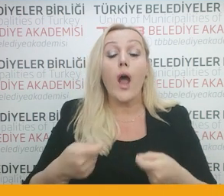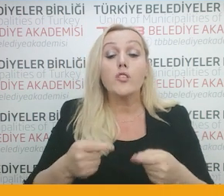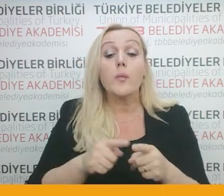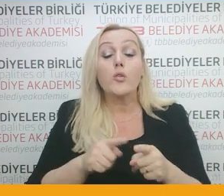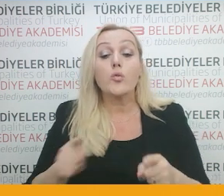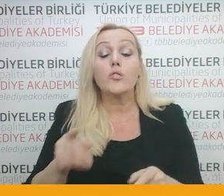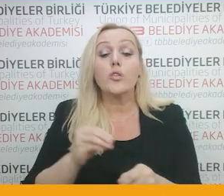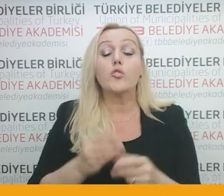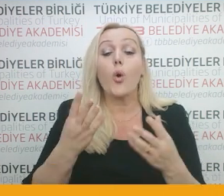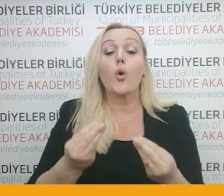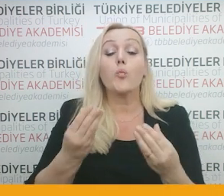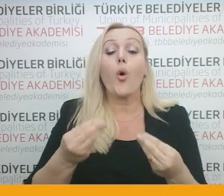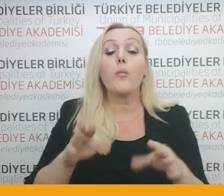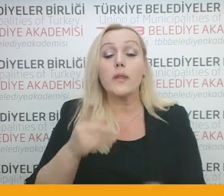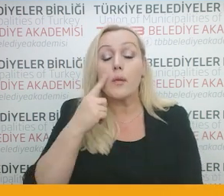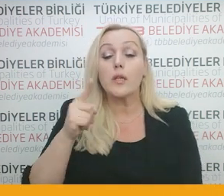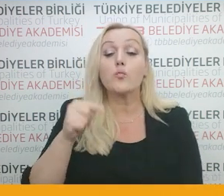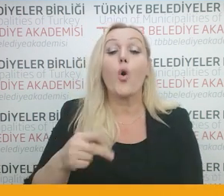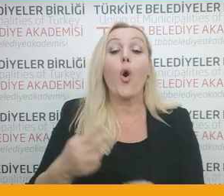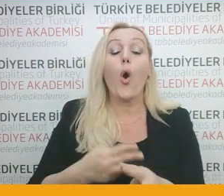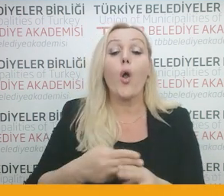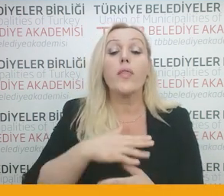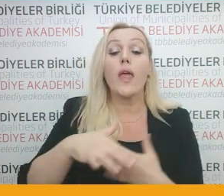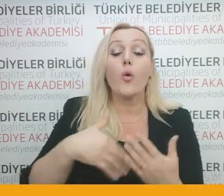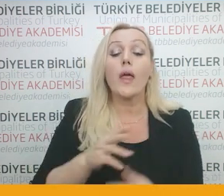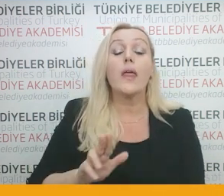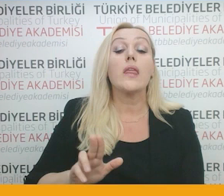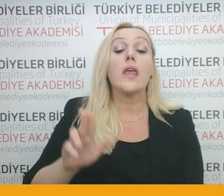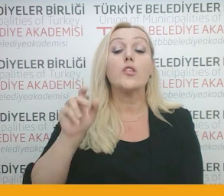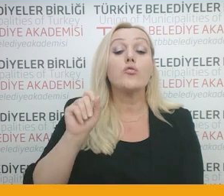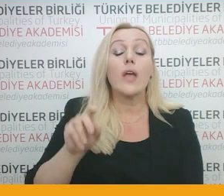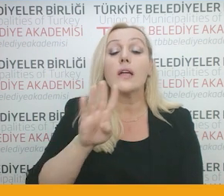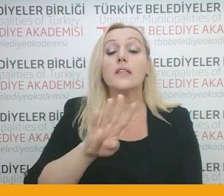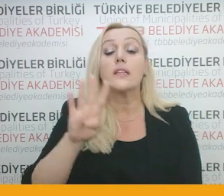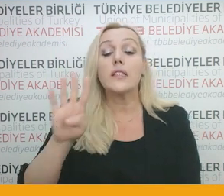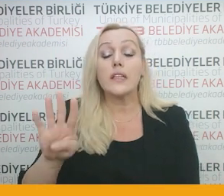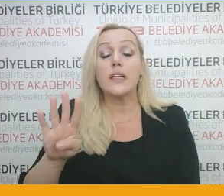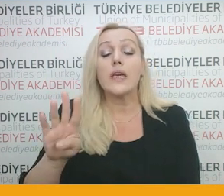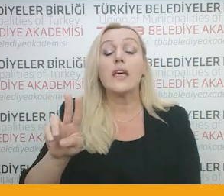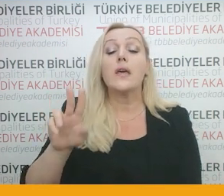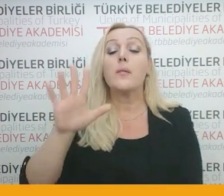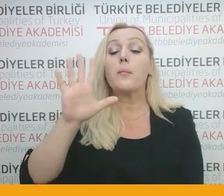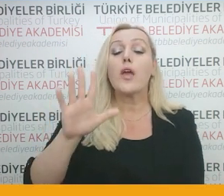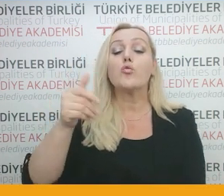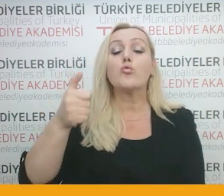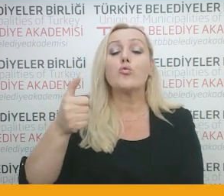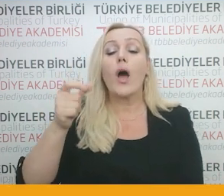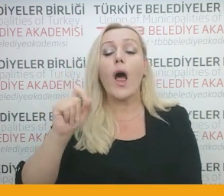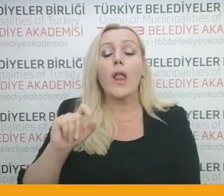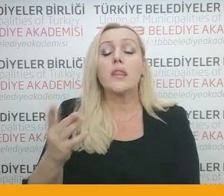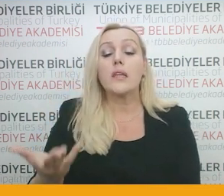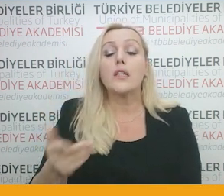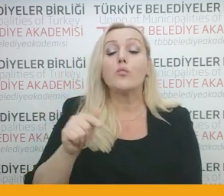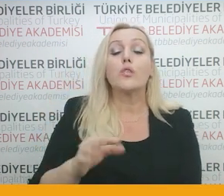diyor. Bu örnek olayda 7. Dairenin 42.506 nolu dosyasındaki örnek olayda